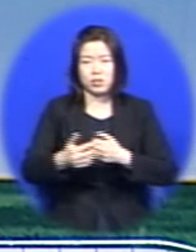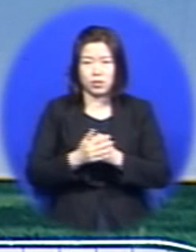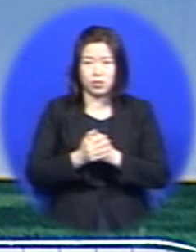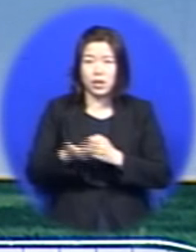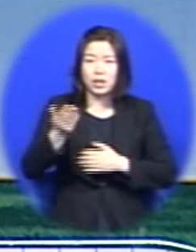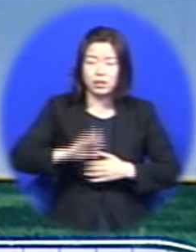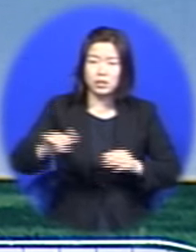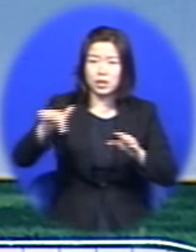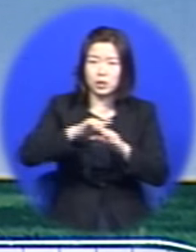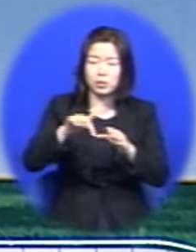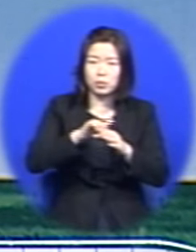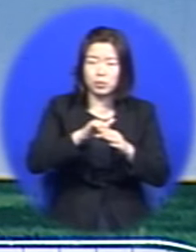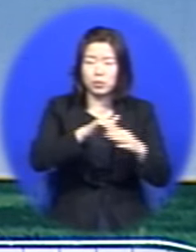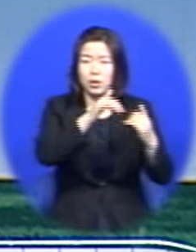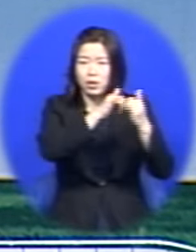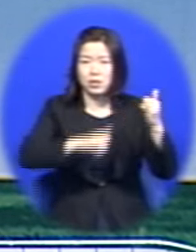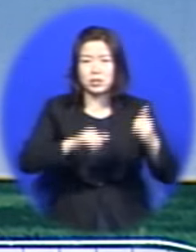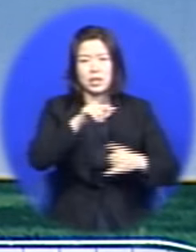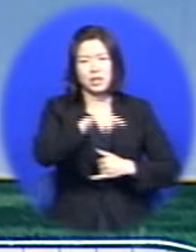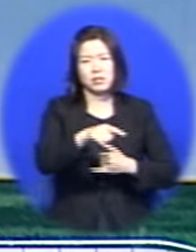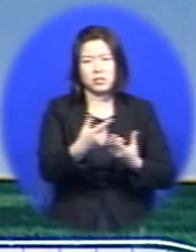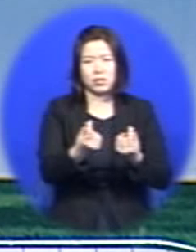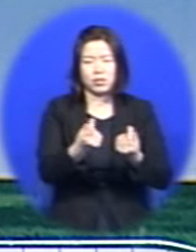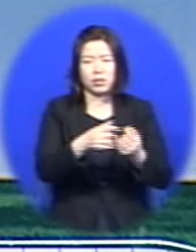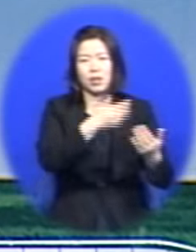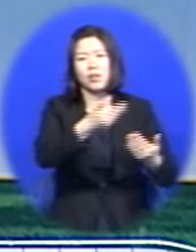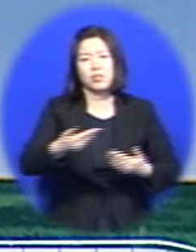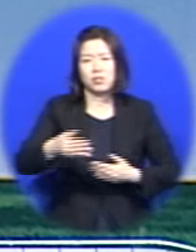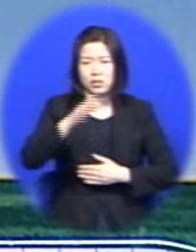안타깝게도 그렇게 흘러갔어요.